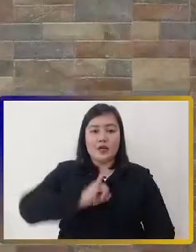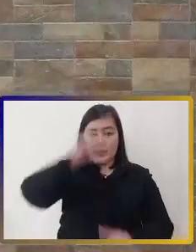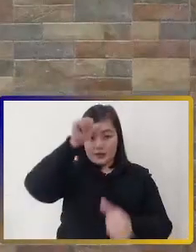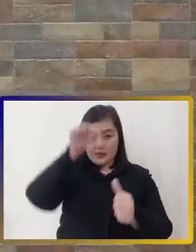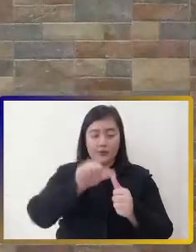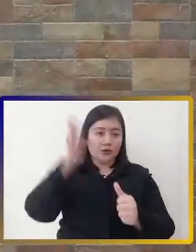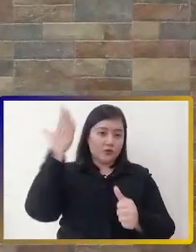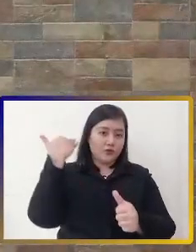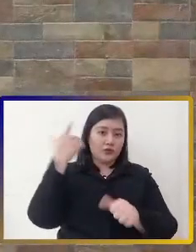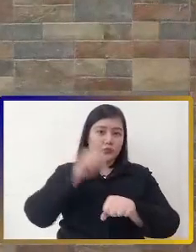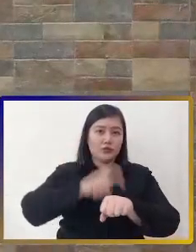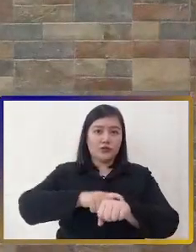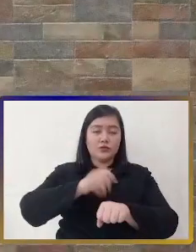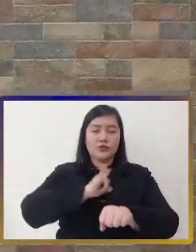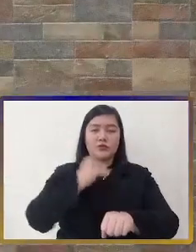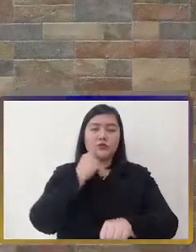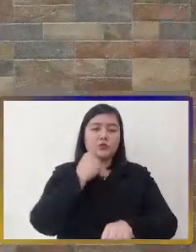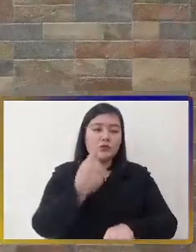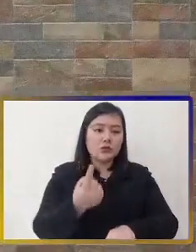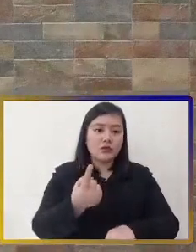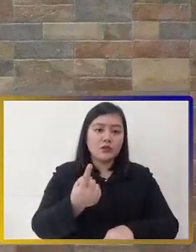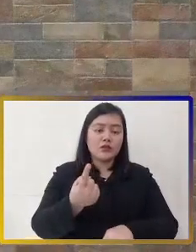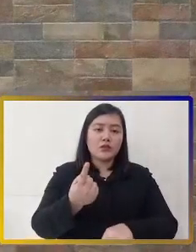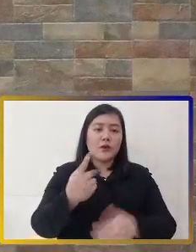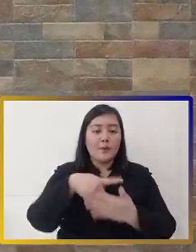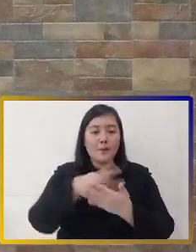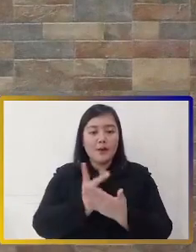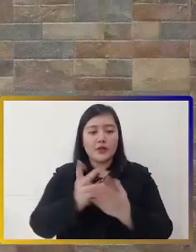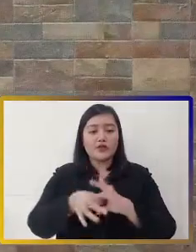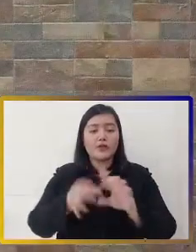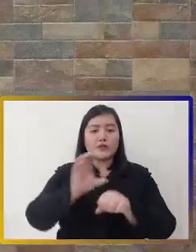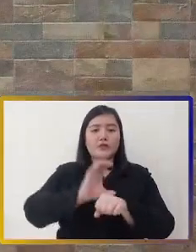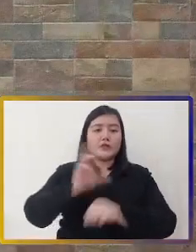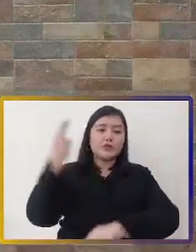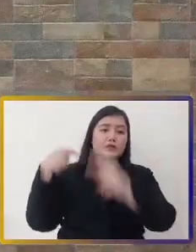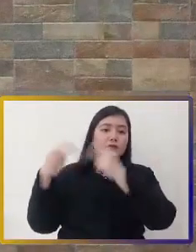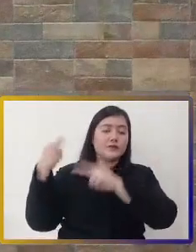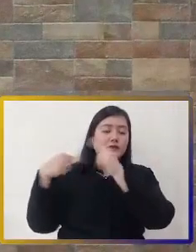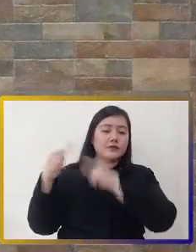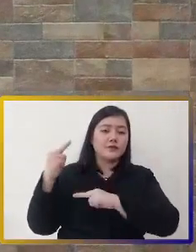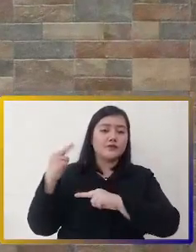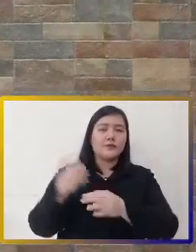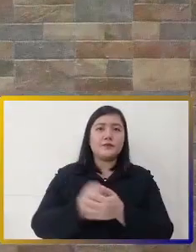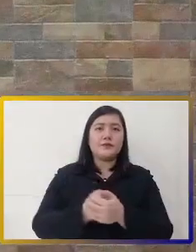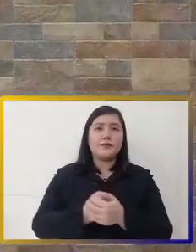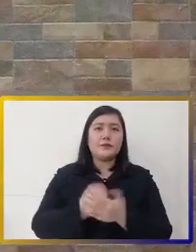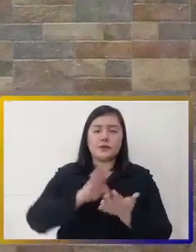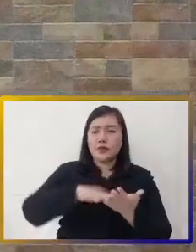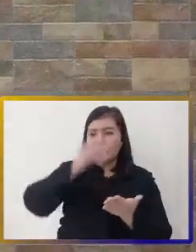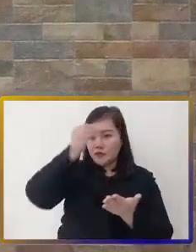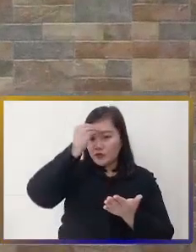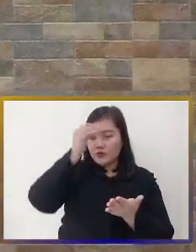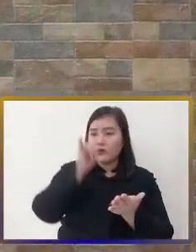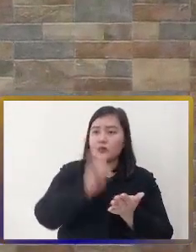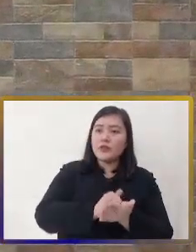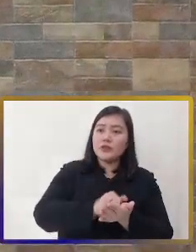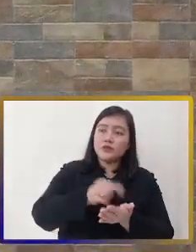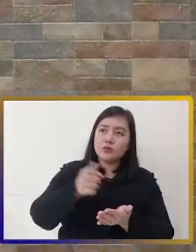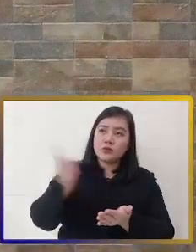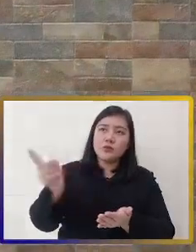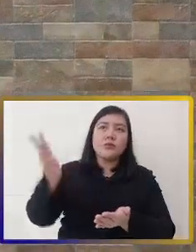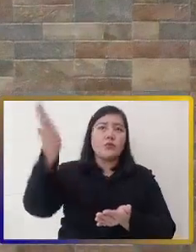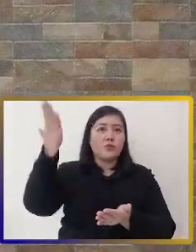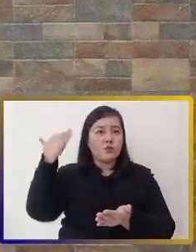inyo, on the outline of church history, makikita po natin that on those ages, alright, doon sa primitive,